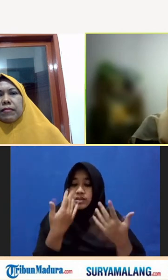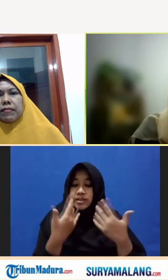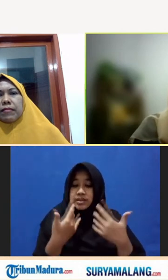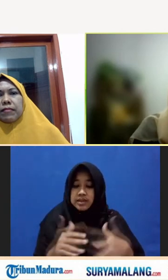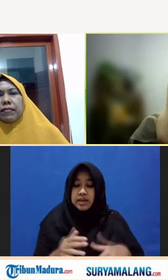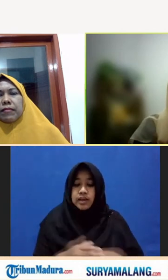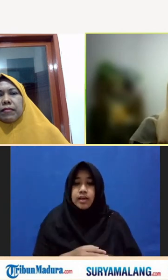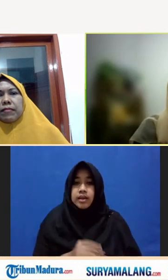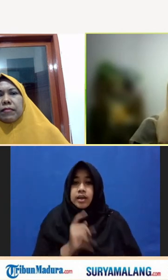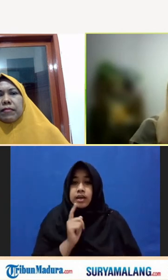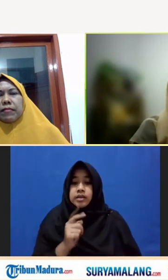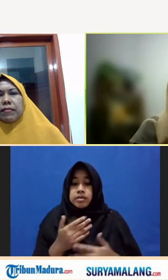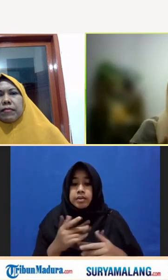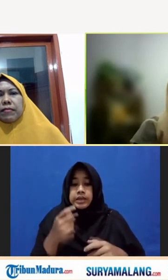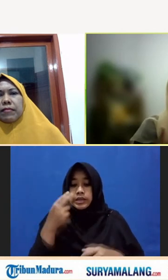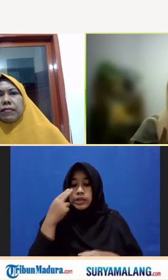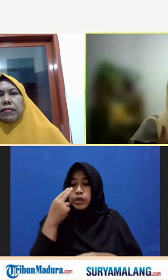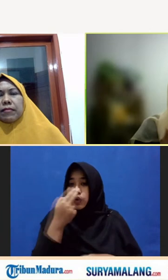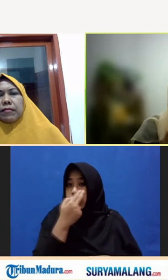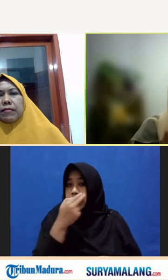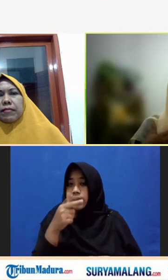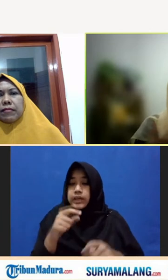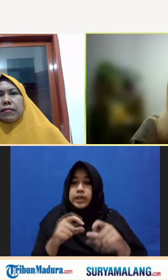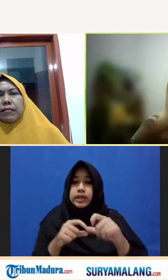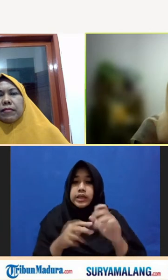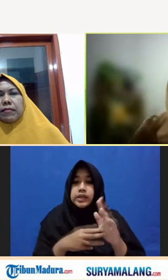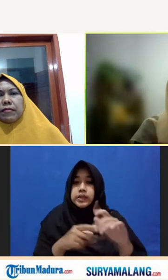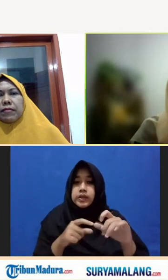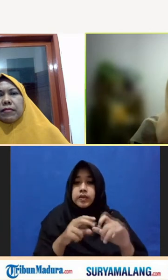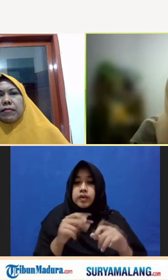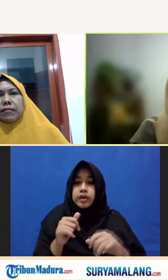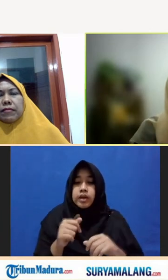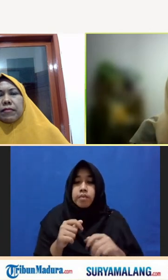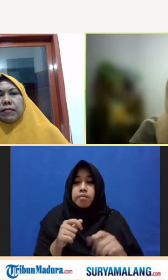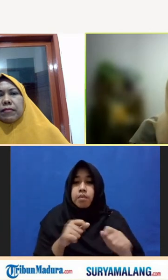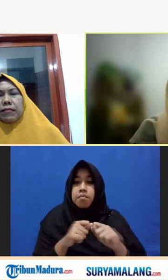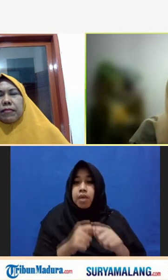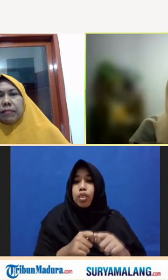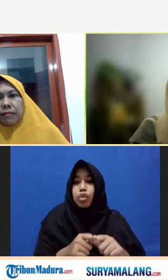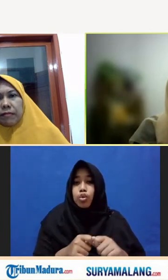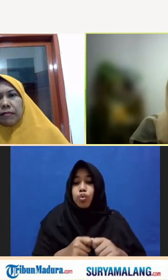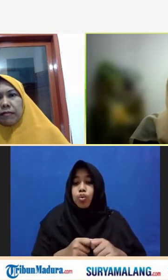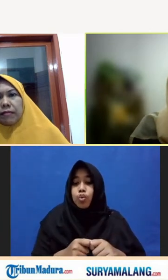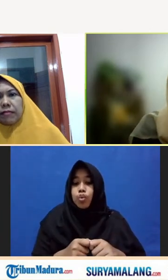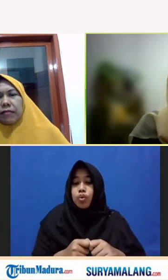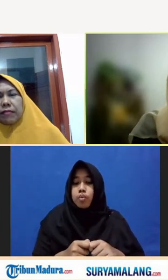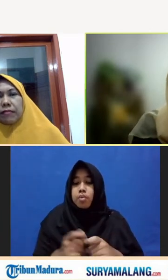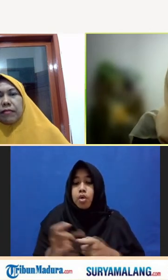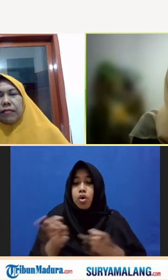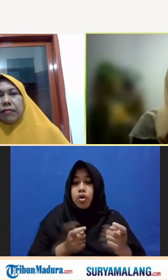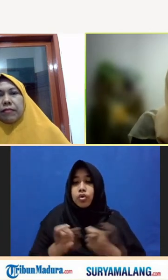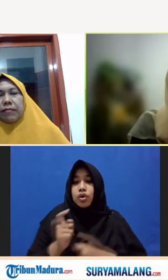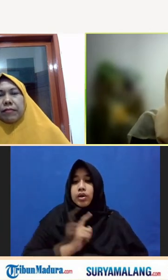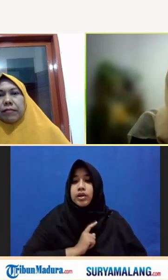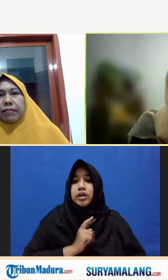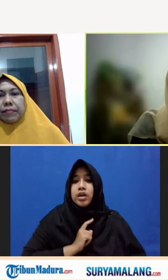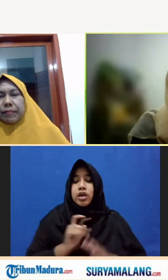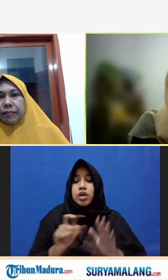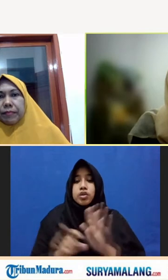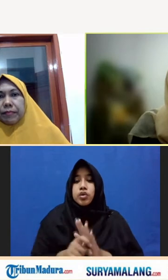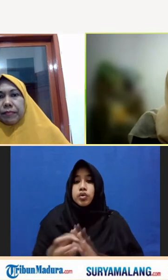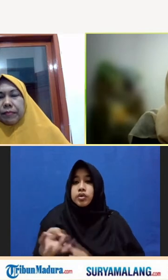Karena sensori ini yang ngebantu anak kita meregulasi dirinya. Saya kasih contoh paling sederhana